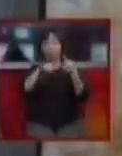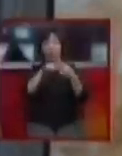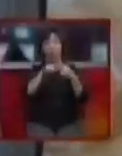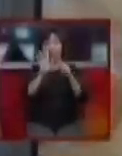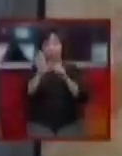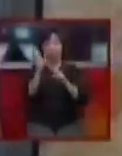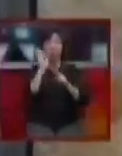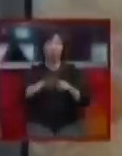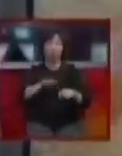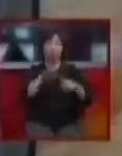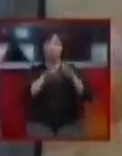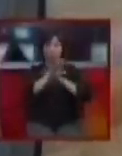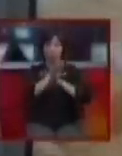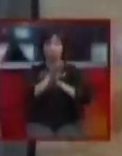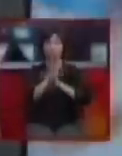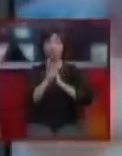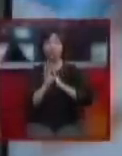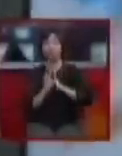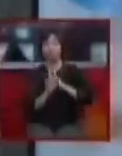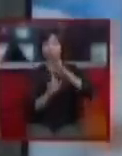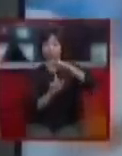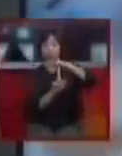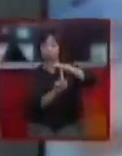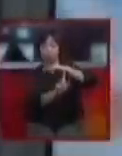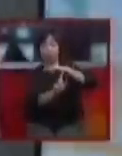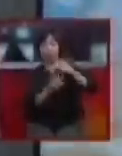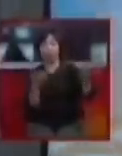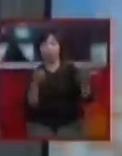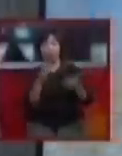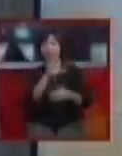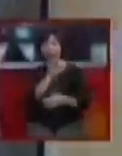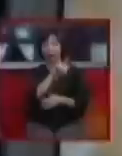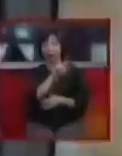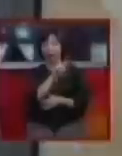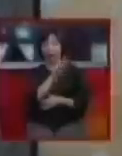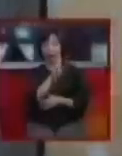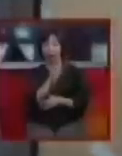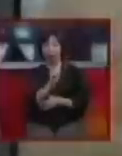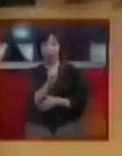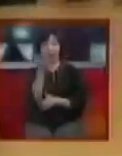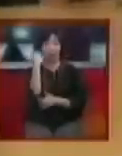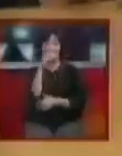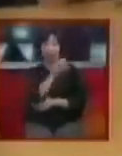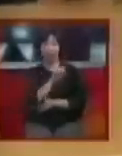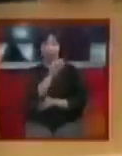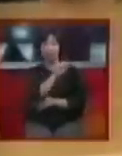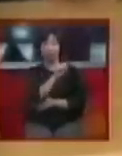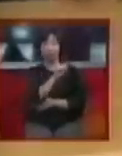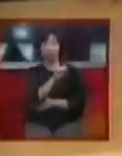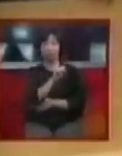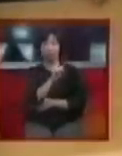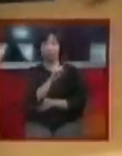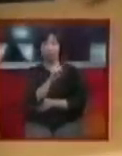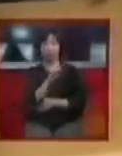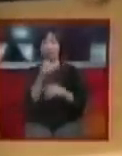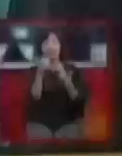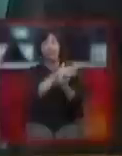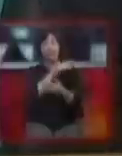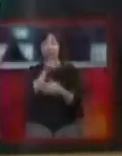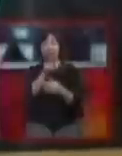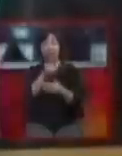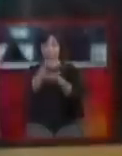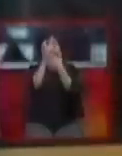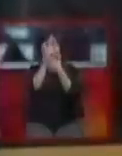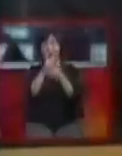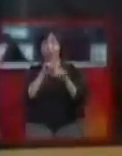bahay ng kanyang kapatid na si Alexson sa Ayala Greenfield Subdivision sa Calamba noong Sabado ng gabi. Minor lang ang tama kay Alexson,